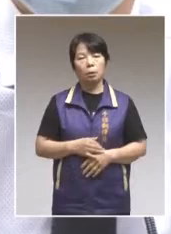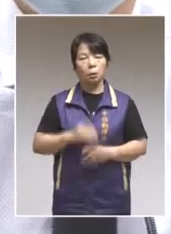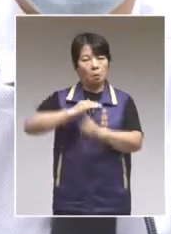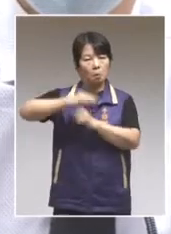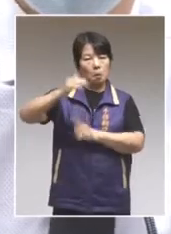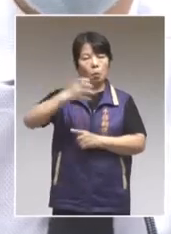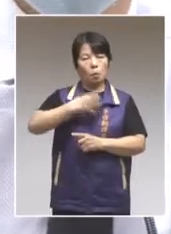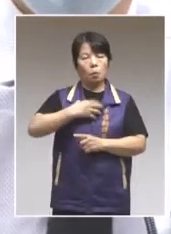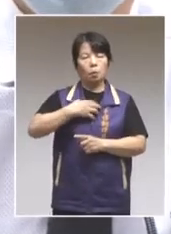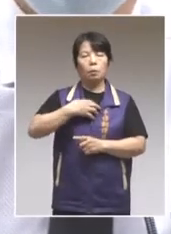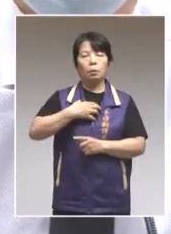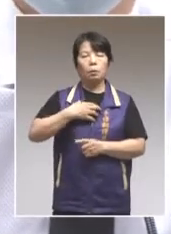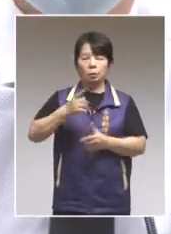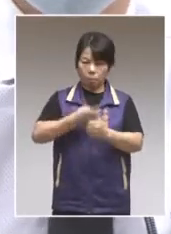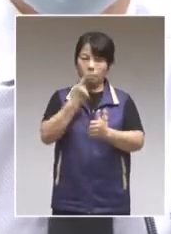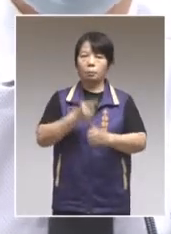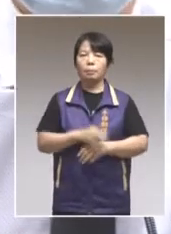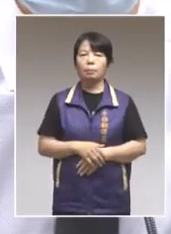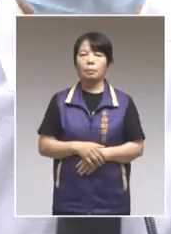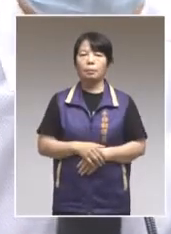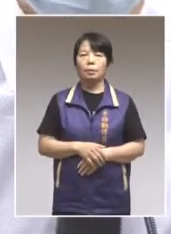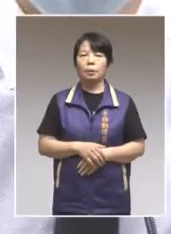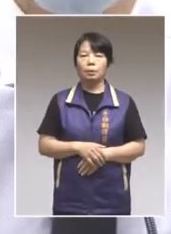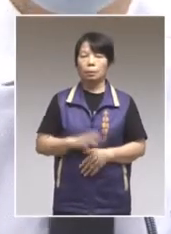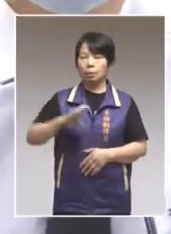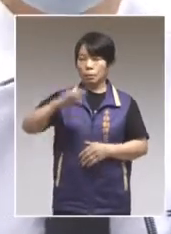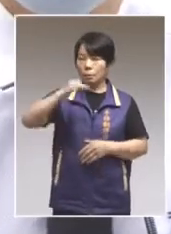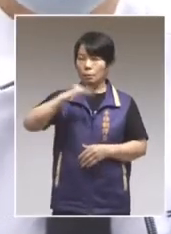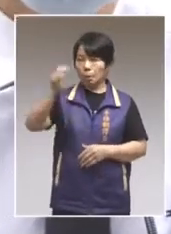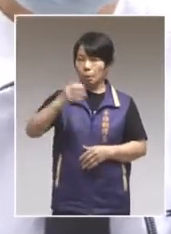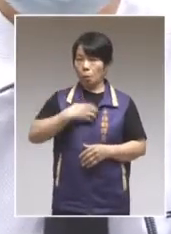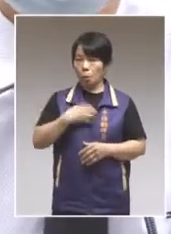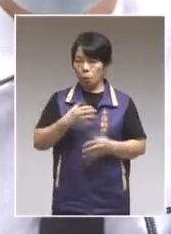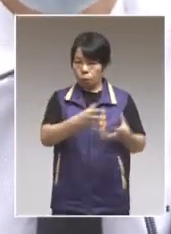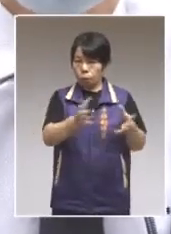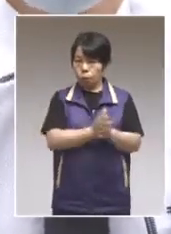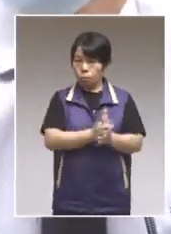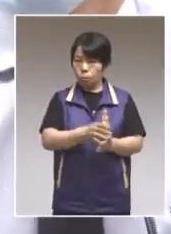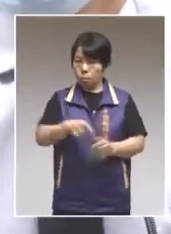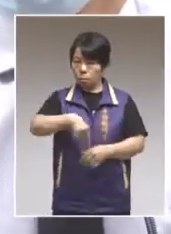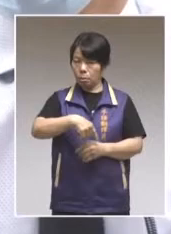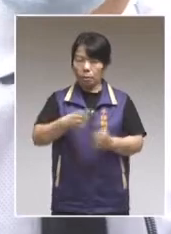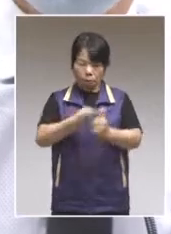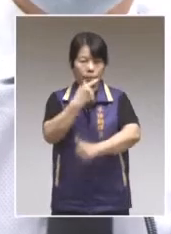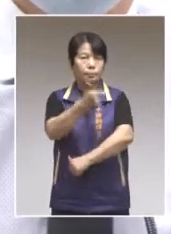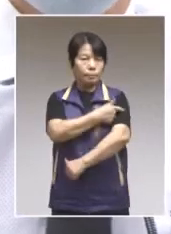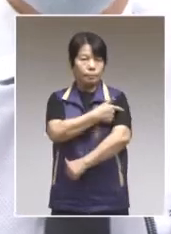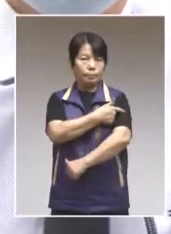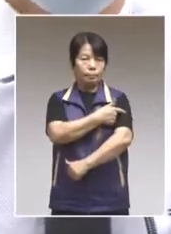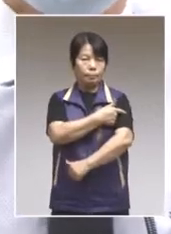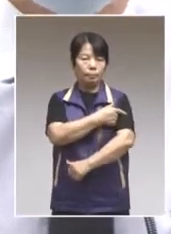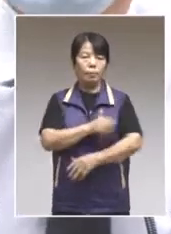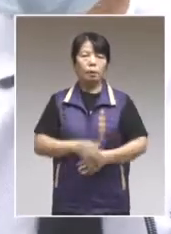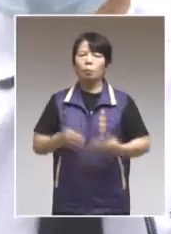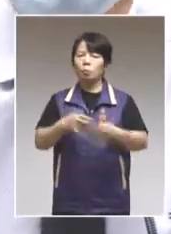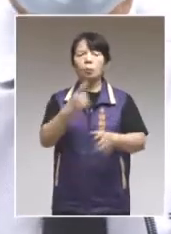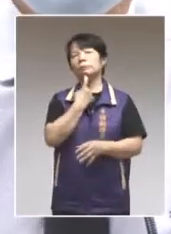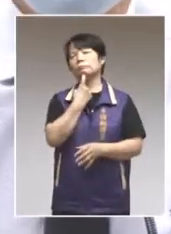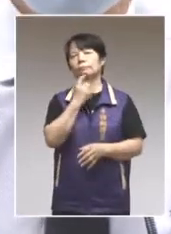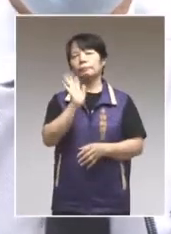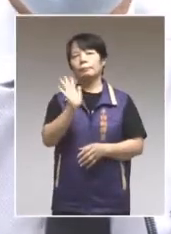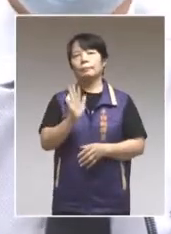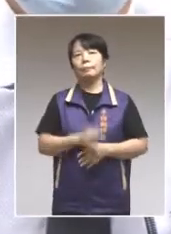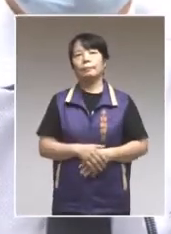的优先，所以高危险群的人当然先打疫苗，这是没有不需要怀疑的哈。